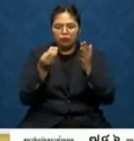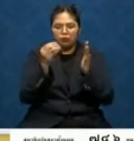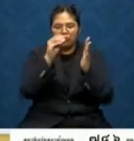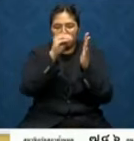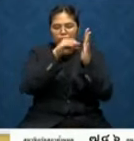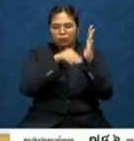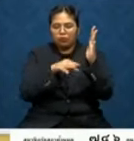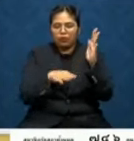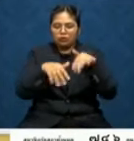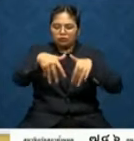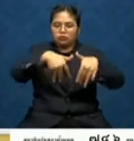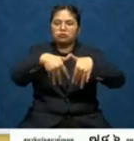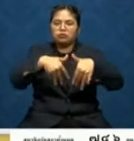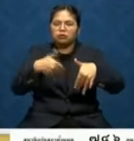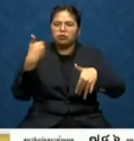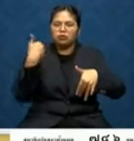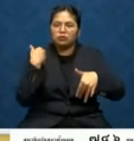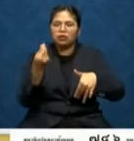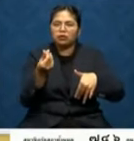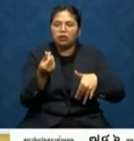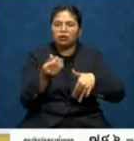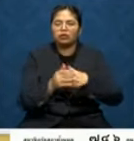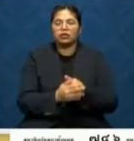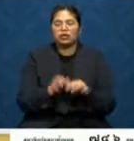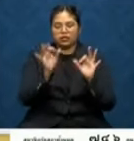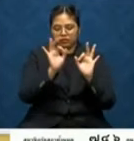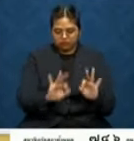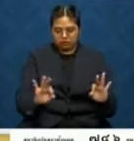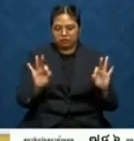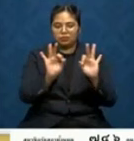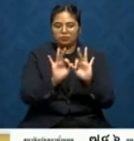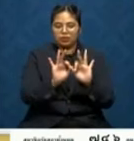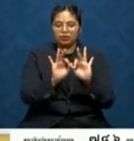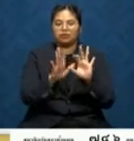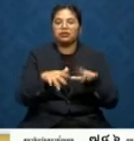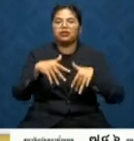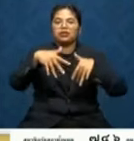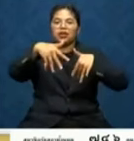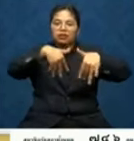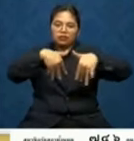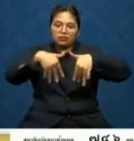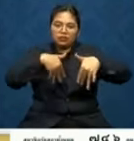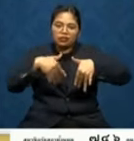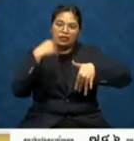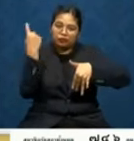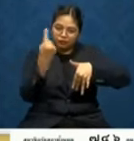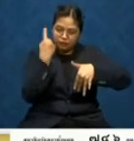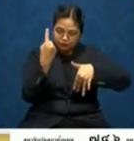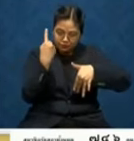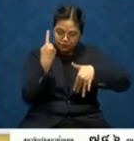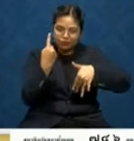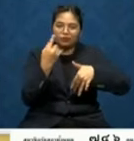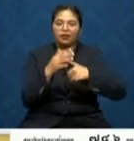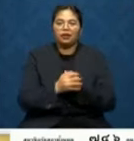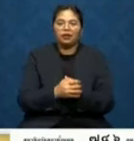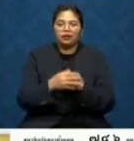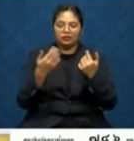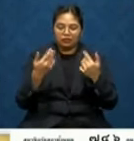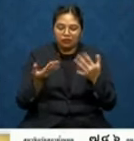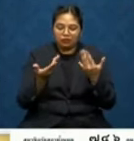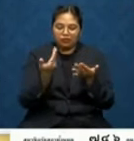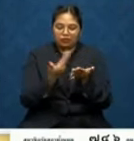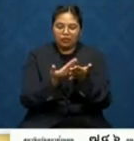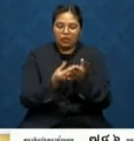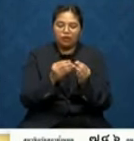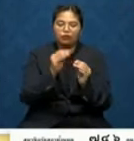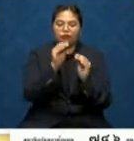รรค์ที่เป็นส่วนหนึ่งของเศรษฐกิจสร้างสรรค์นี่แหละที่จะทำให้รายได้ตกลงไปสู่ชุมชนอย่างแท้จริง